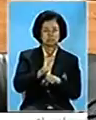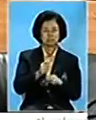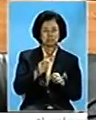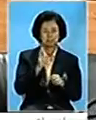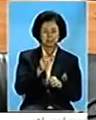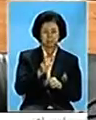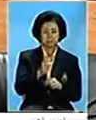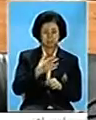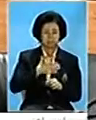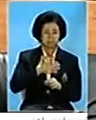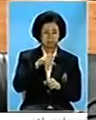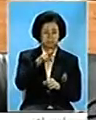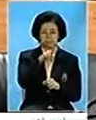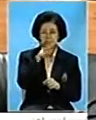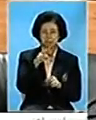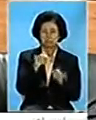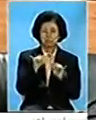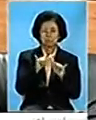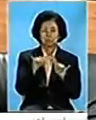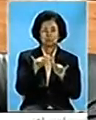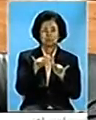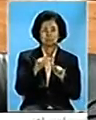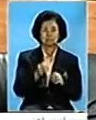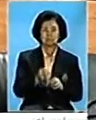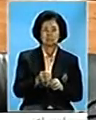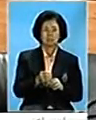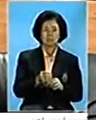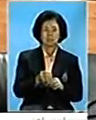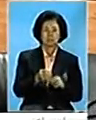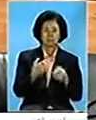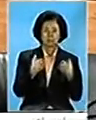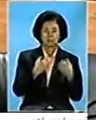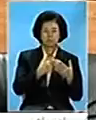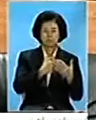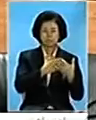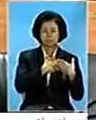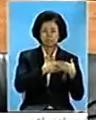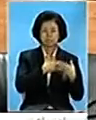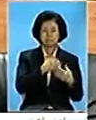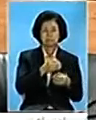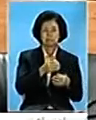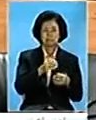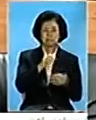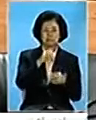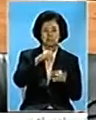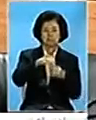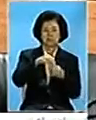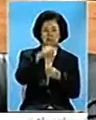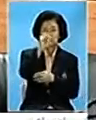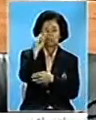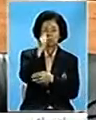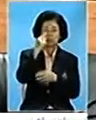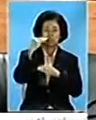มก็ยังไม่ได้เห็นบทบาทหน้าที่แล้วก็มีความประทับใจในตัวสภาพัฒนาการเมืองเท่าที่